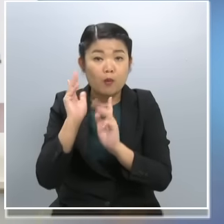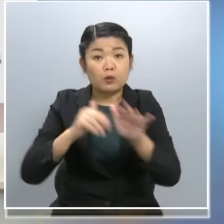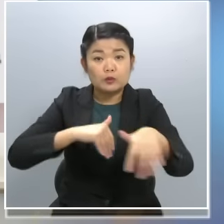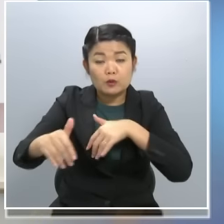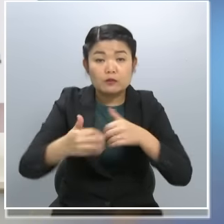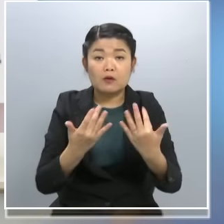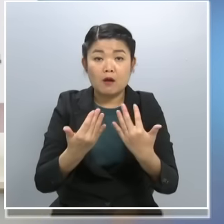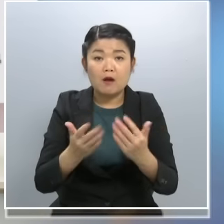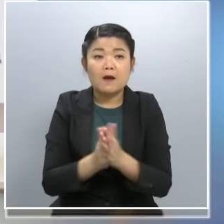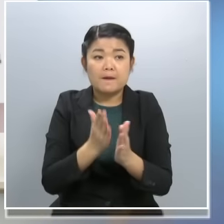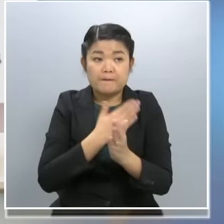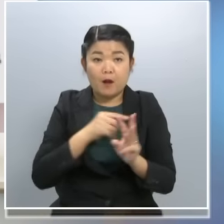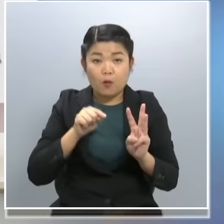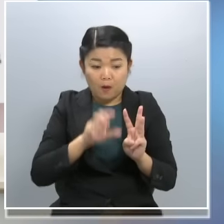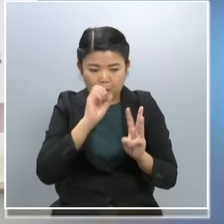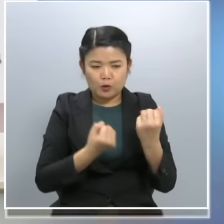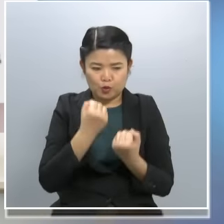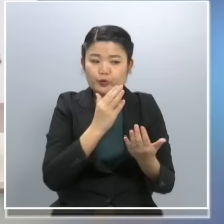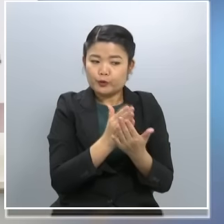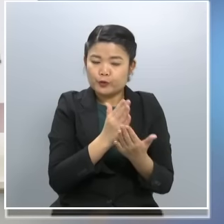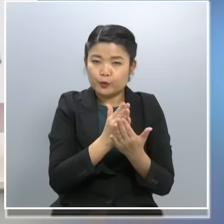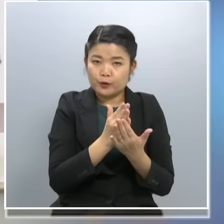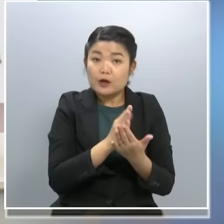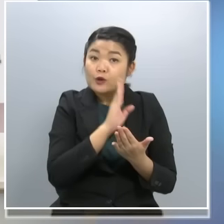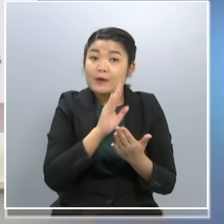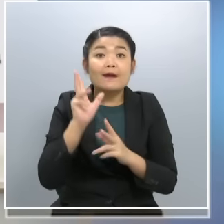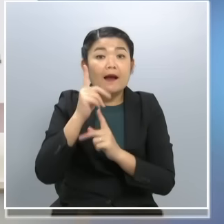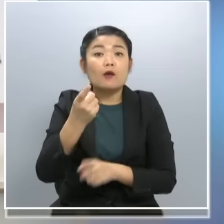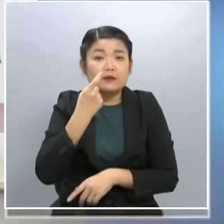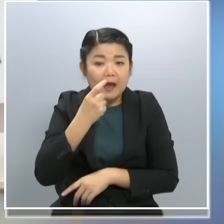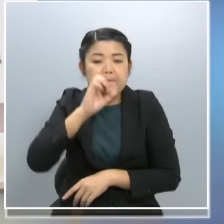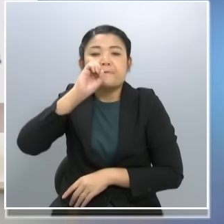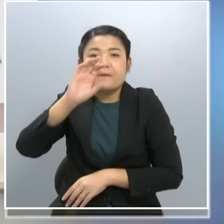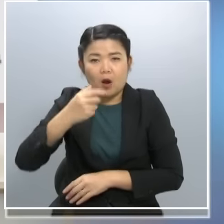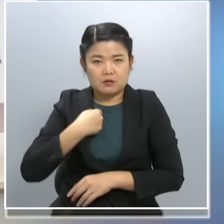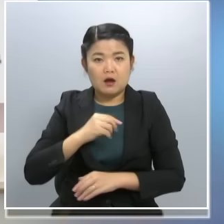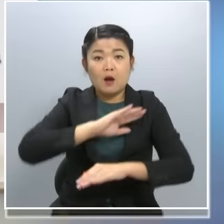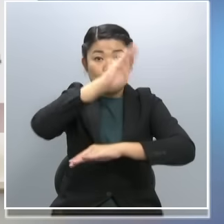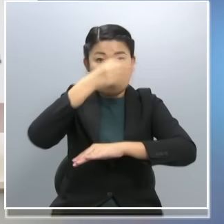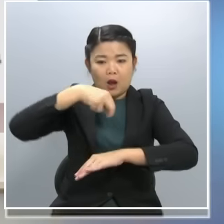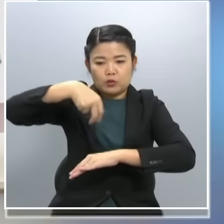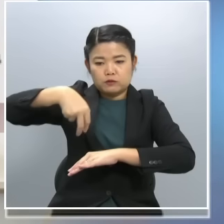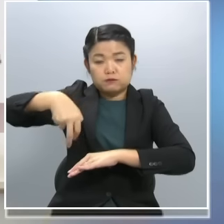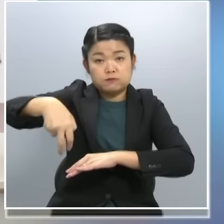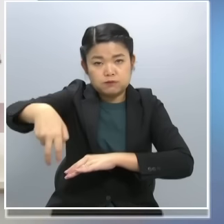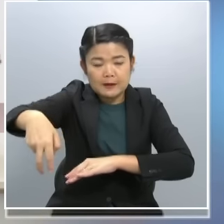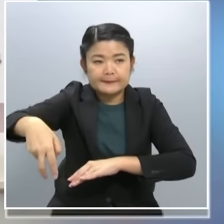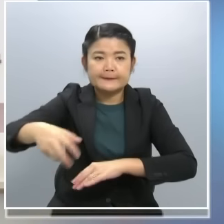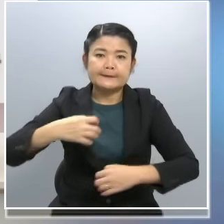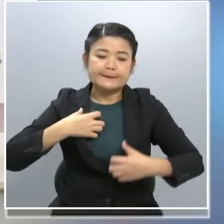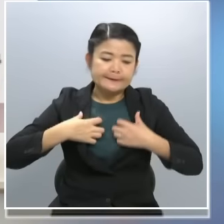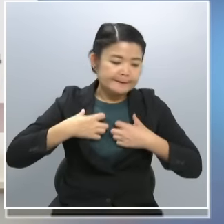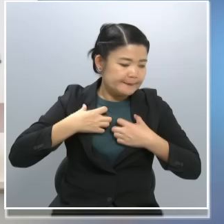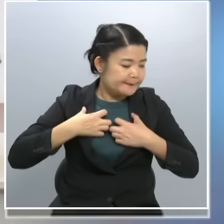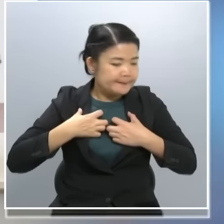ท่านวอให้จอดรถแล้วก็บอกว่าถ้านักข่าวถามบอกว่าเราเดินลงจากเขานะหนุ่มอึดอับใจ